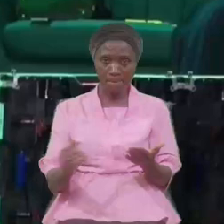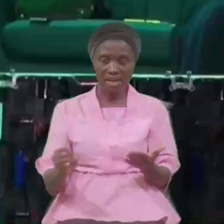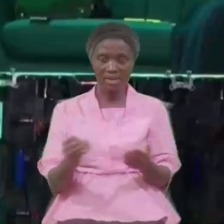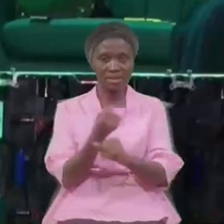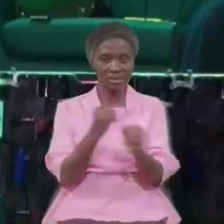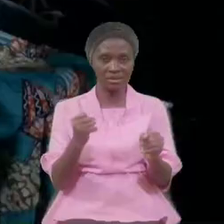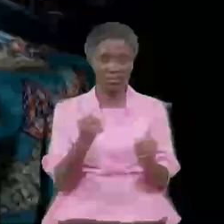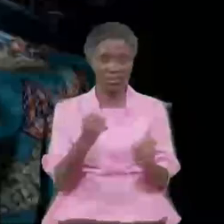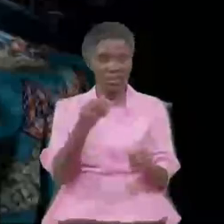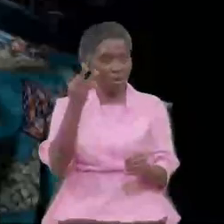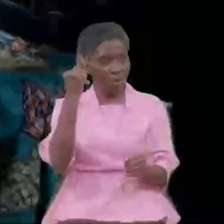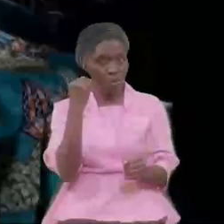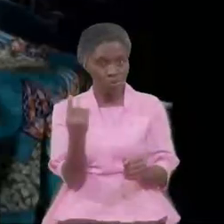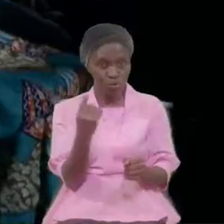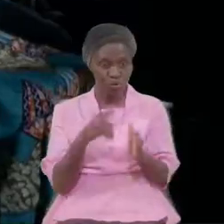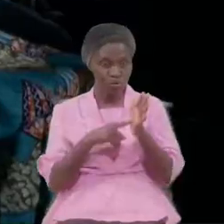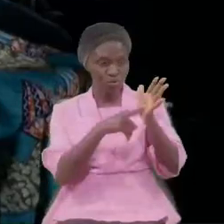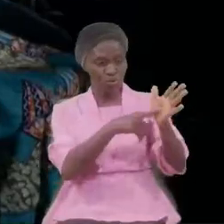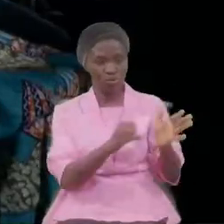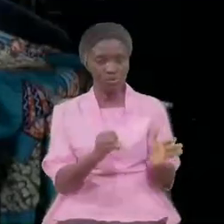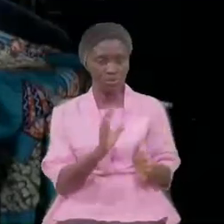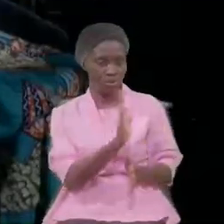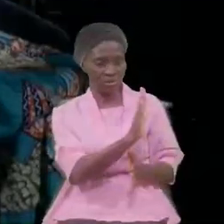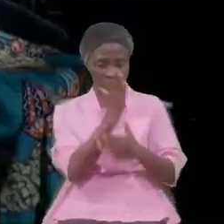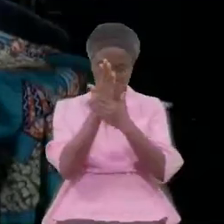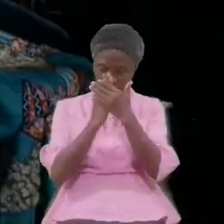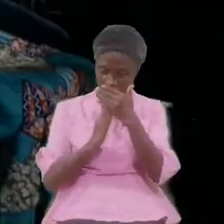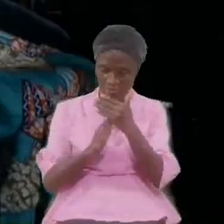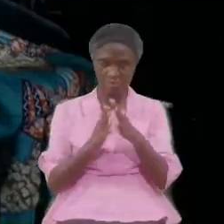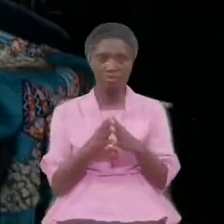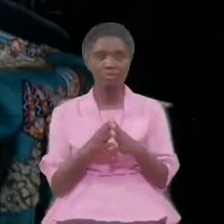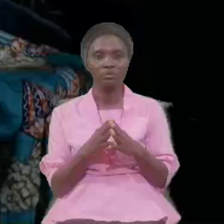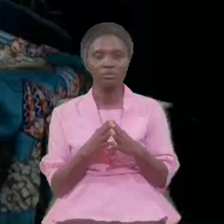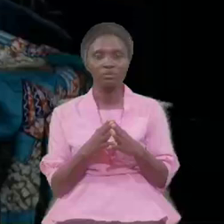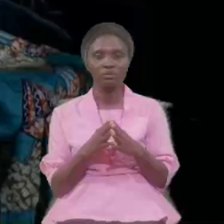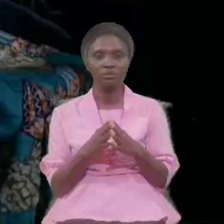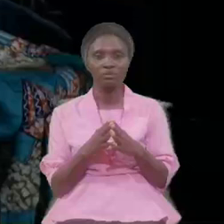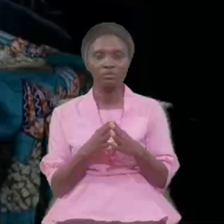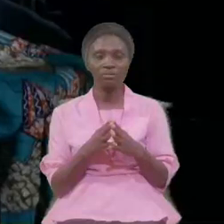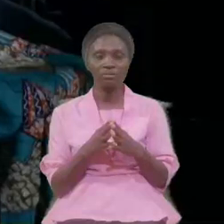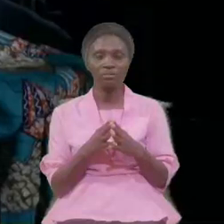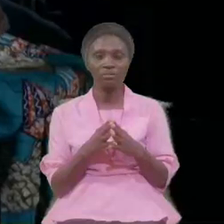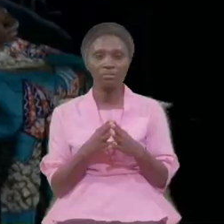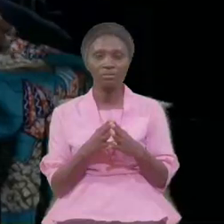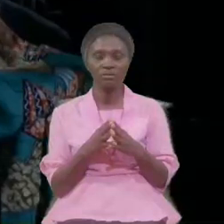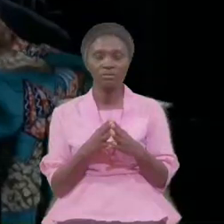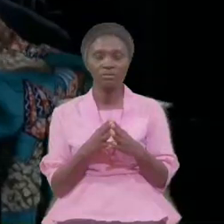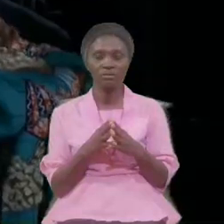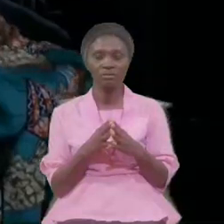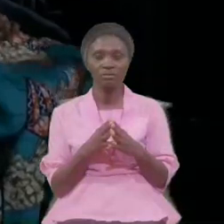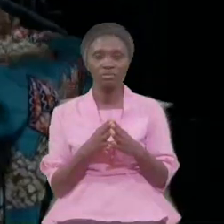Il ne s'achetait pas le salut, mais il manifestait sa pénitence.